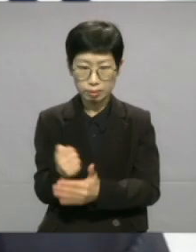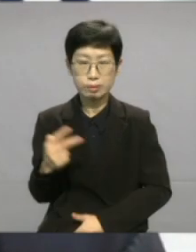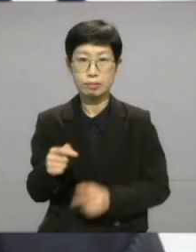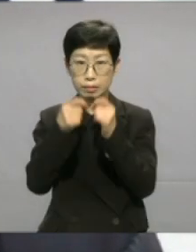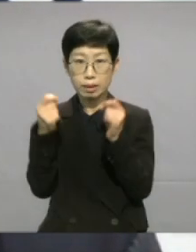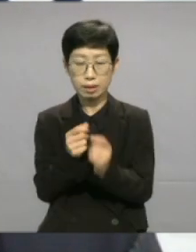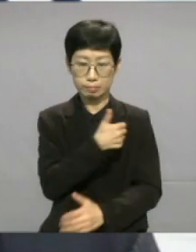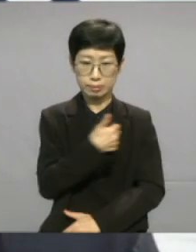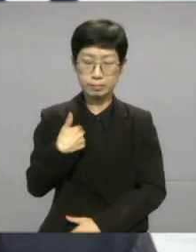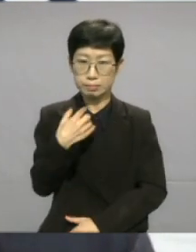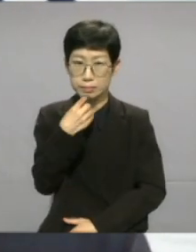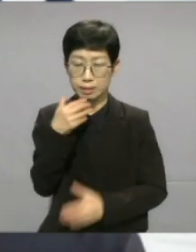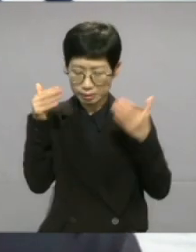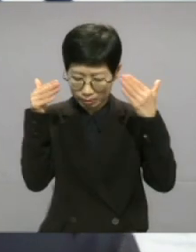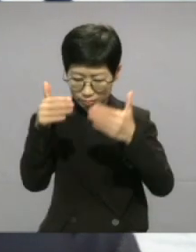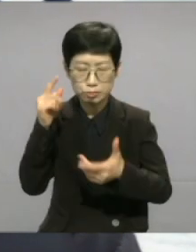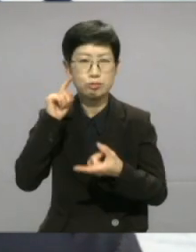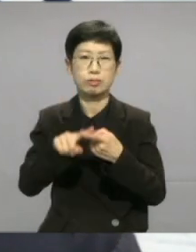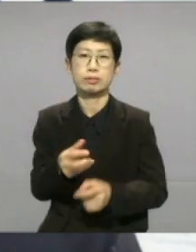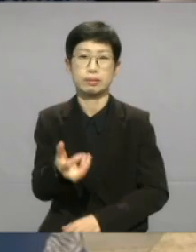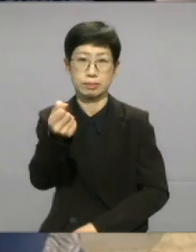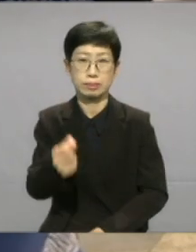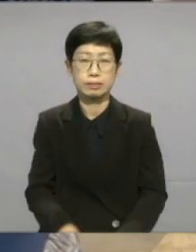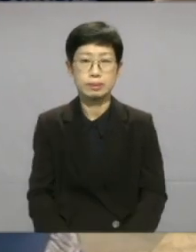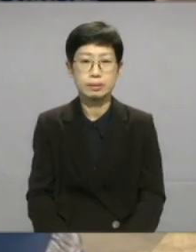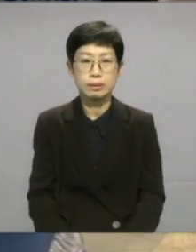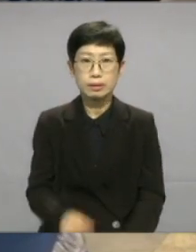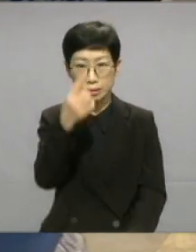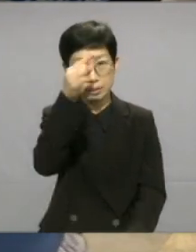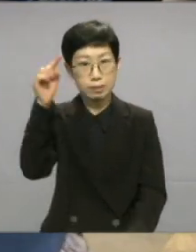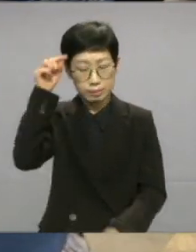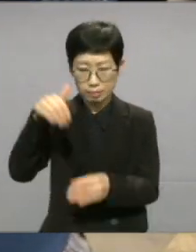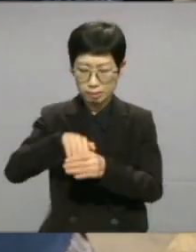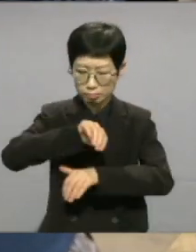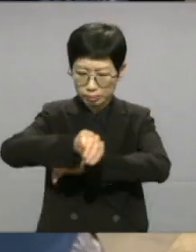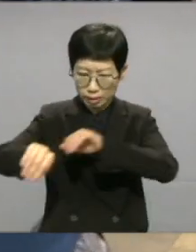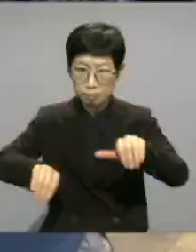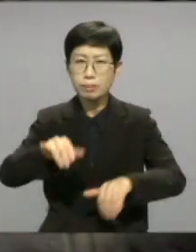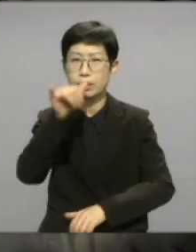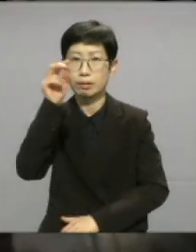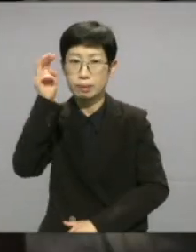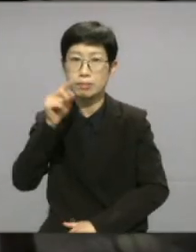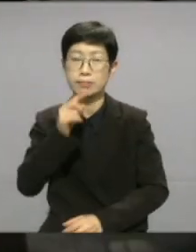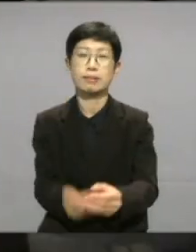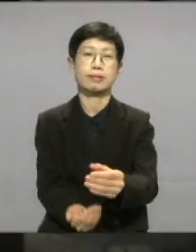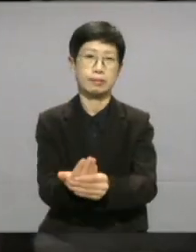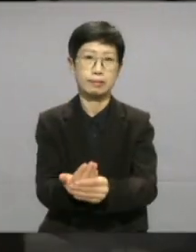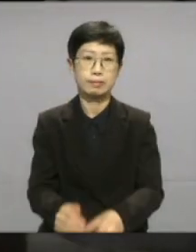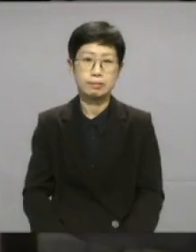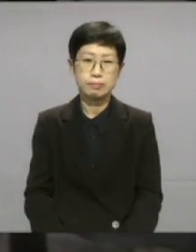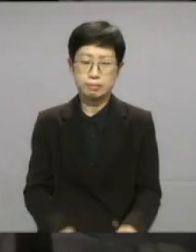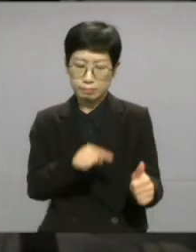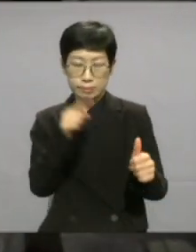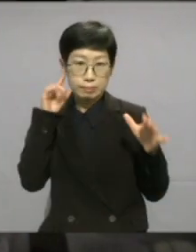securile lor și pentru înavuțirea lor personală. 러시아의 선거 개입 가능성을 제기하는 사람들도 있습니다.